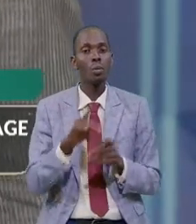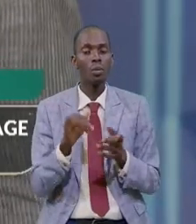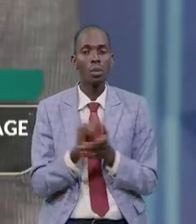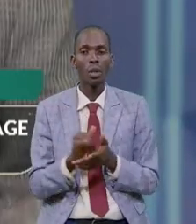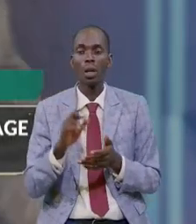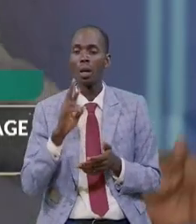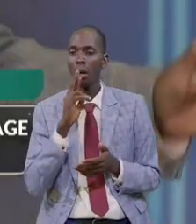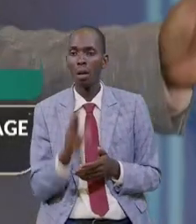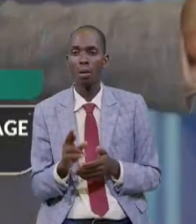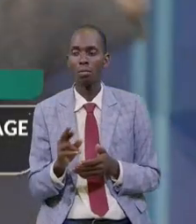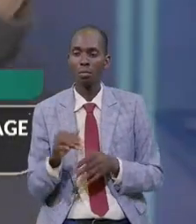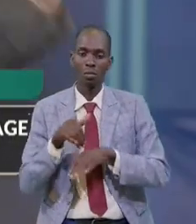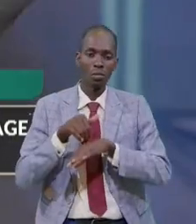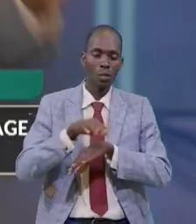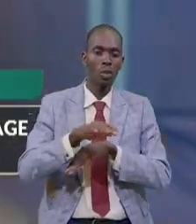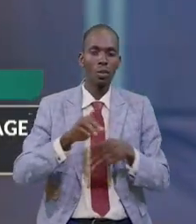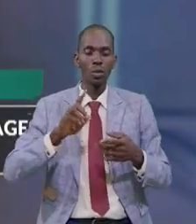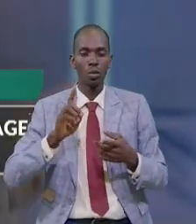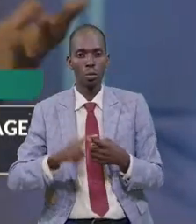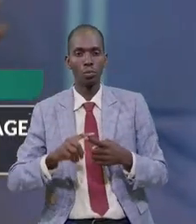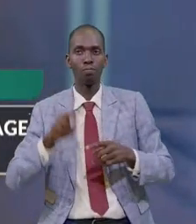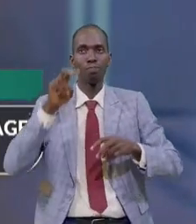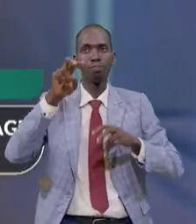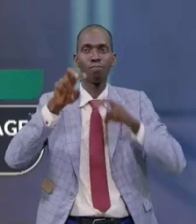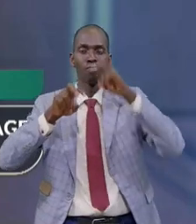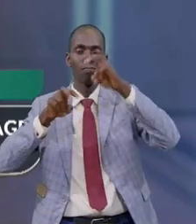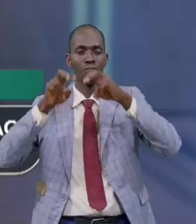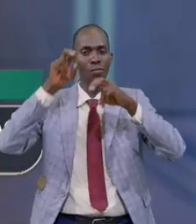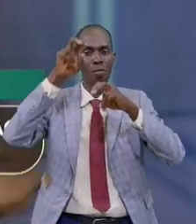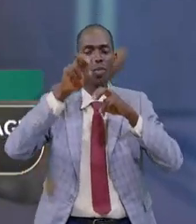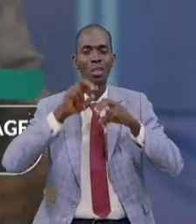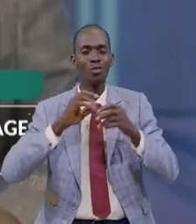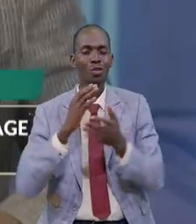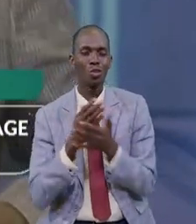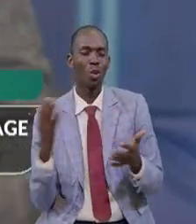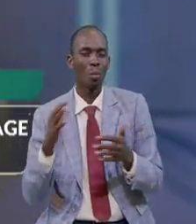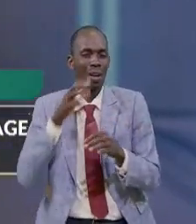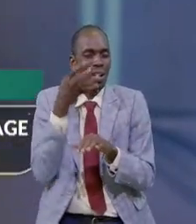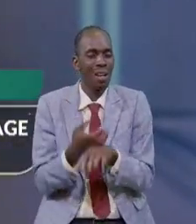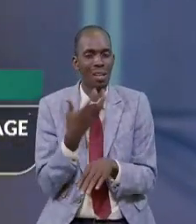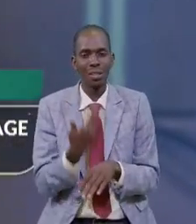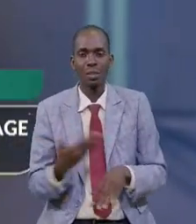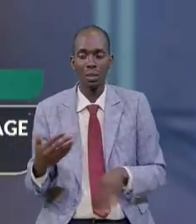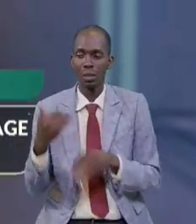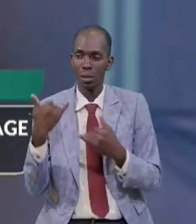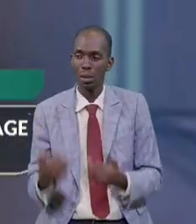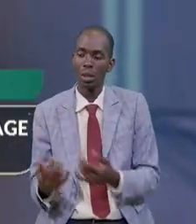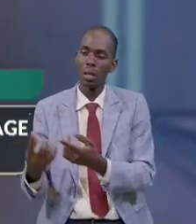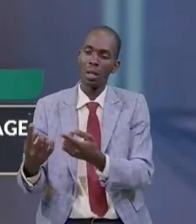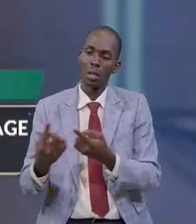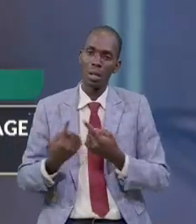gravir les montagnes traverser les rivières et réaliser ce que personne n'a jamais réalisé ils reviennent de leur